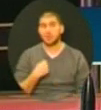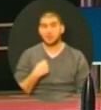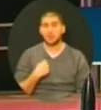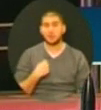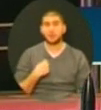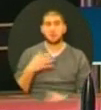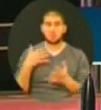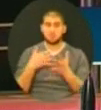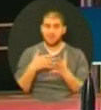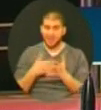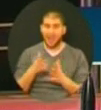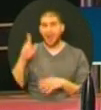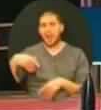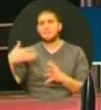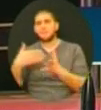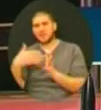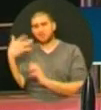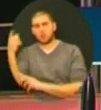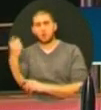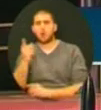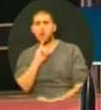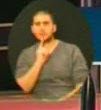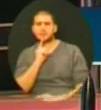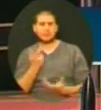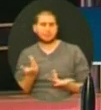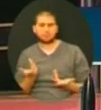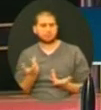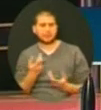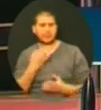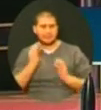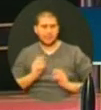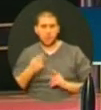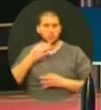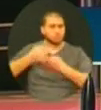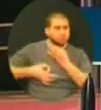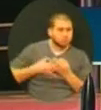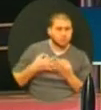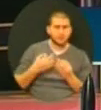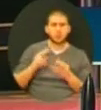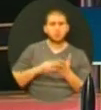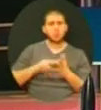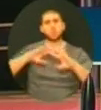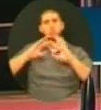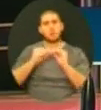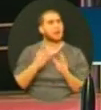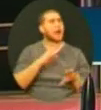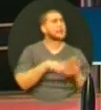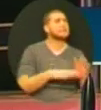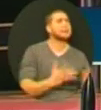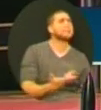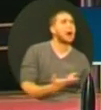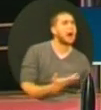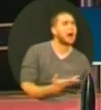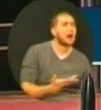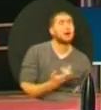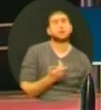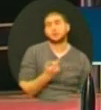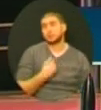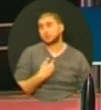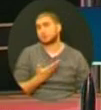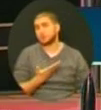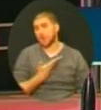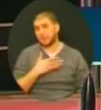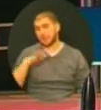דוח שאני מבקר את המבקר על כך שהוא לא עשה עבודה מספיק רצינית. לא תשאל ולא לקח תמונה הוליסטית יותר. מה חסר בו? אני מקבל